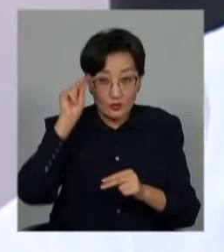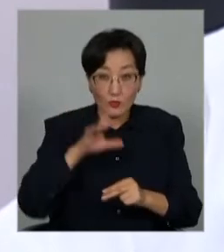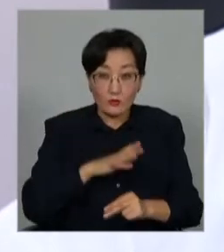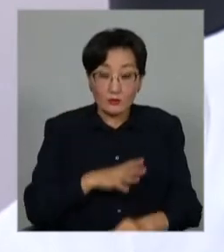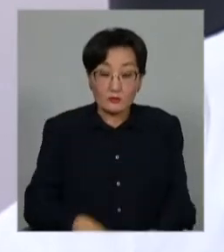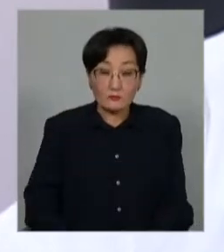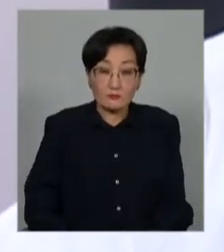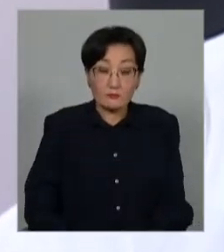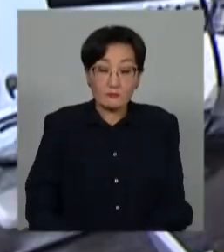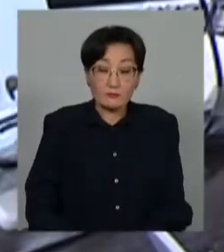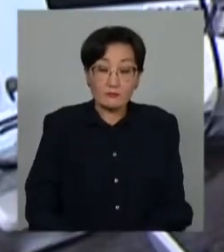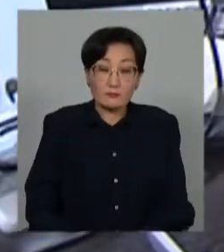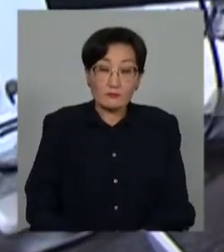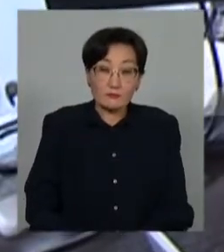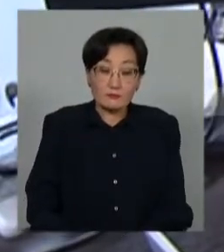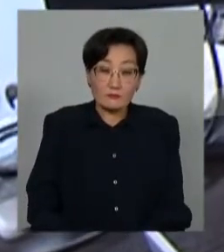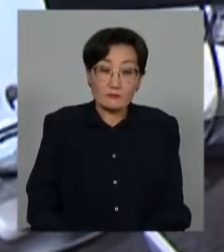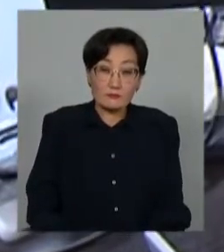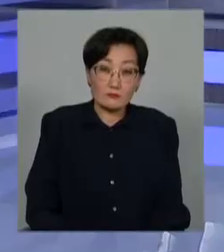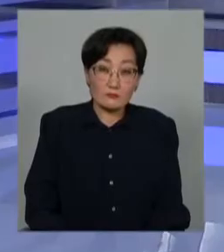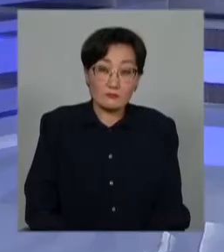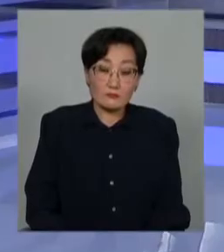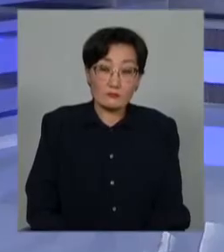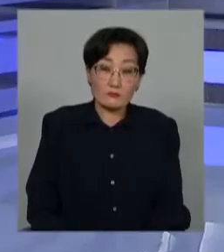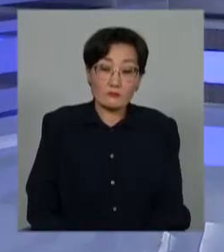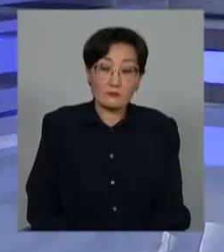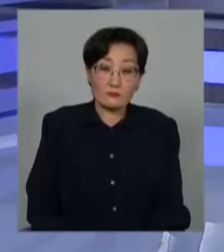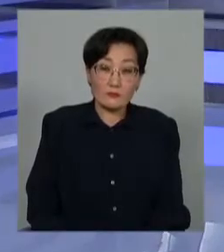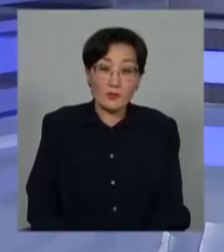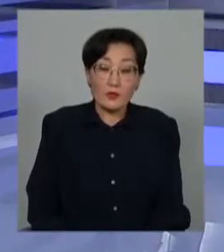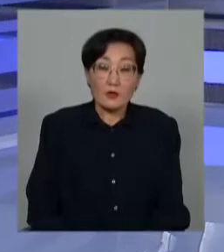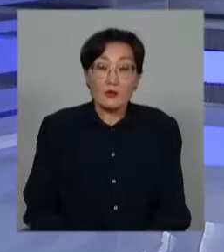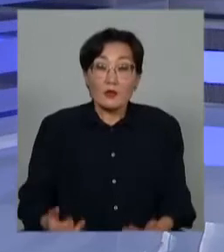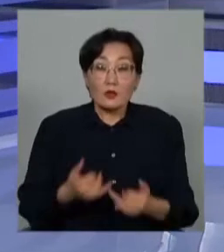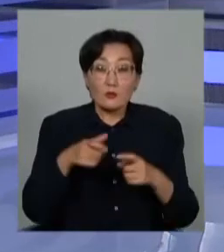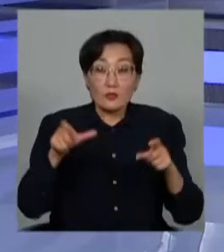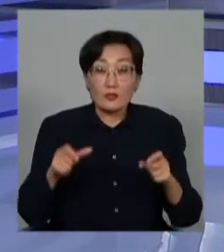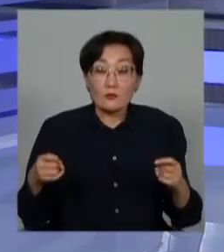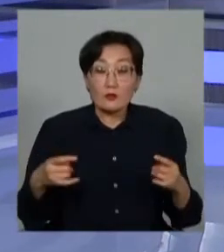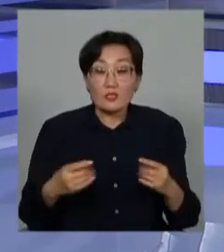Мерей Қанапьянов, Медет Саматұлы, Алматы телеарнасы. Мінекей құрметті көрермен,